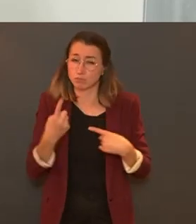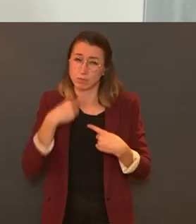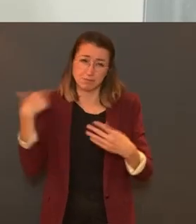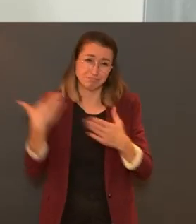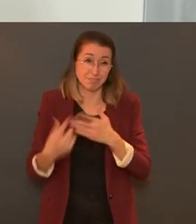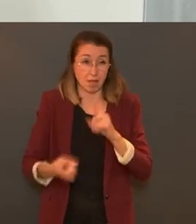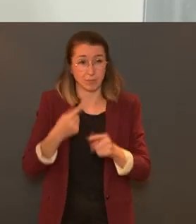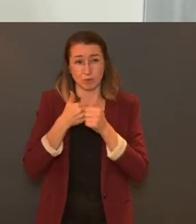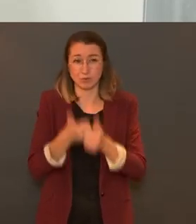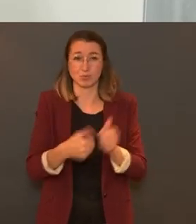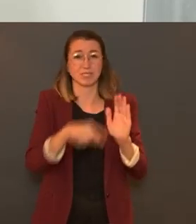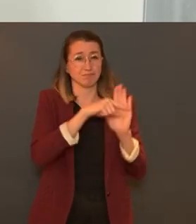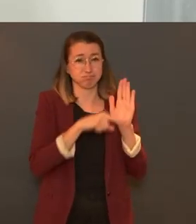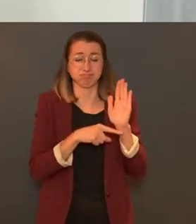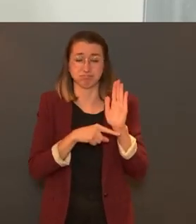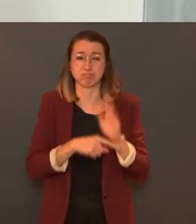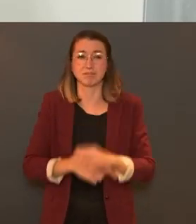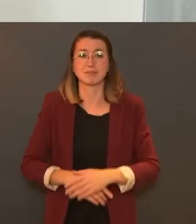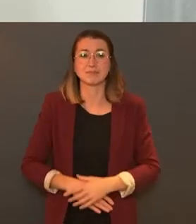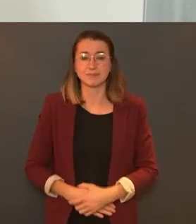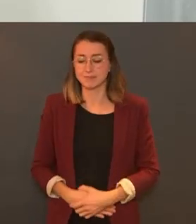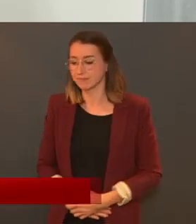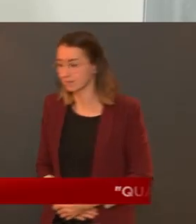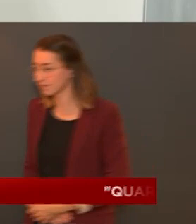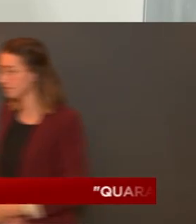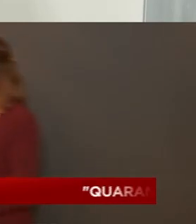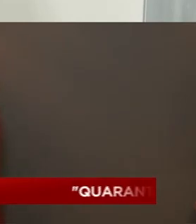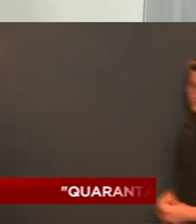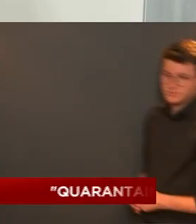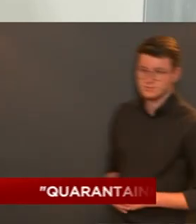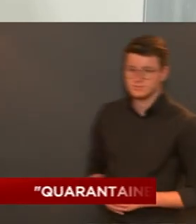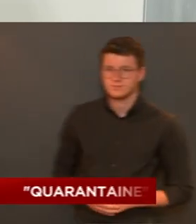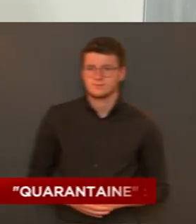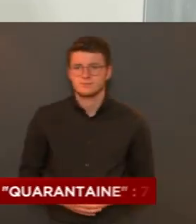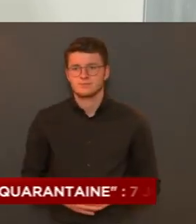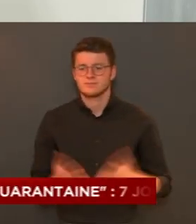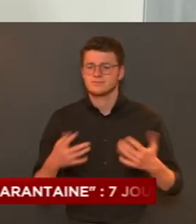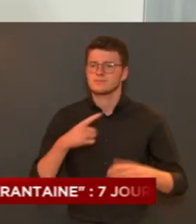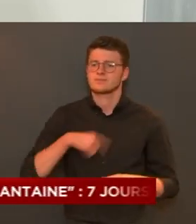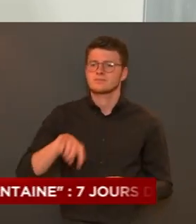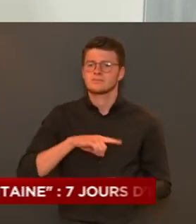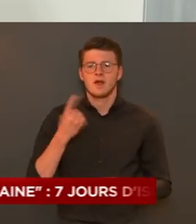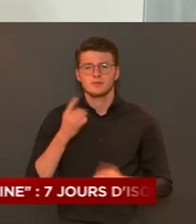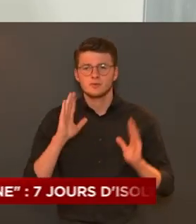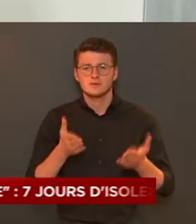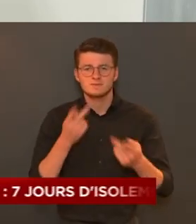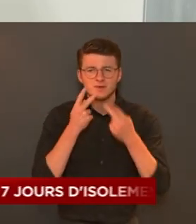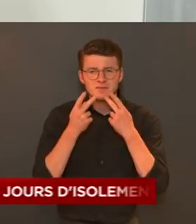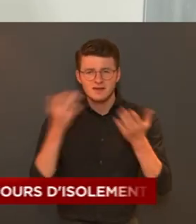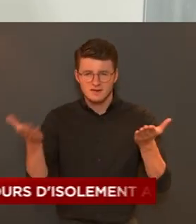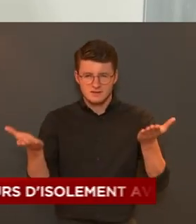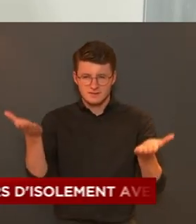gestreefd naar een evenwicht tussen de verantwoordelijkheid van de overheid en de individuele verantwoordelijkheid. Des pouvoirs publics et